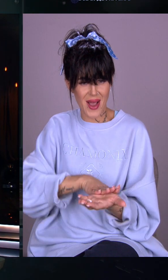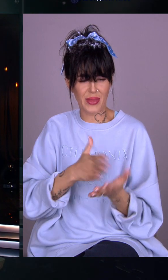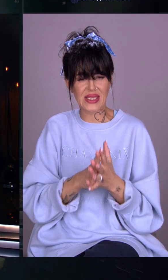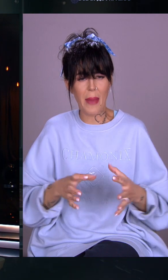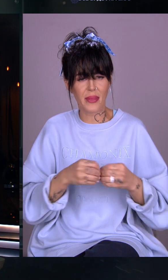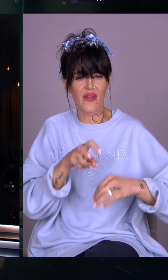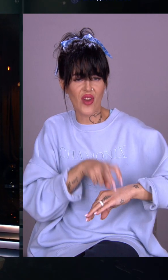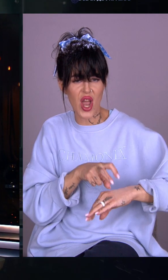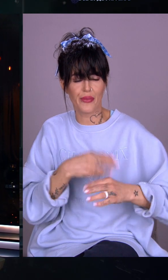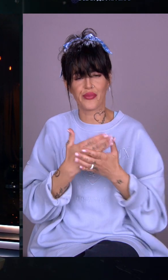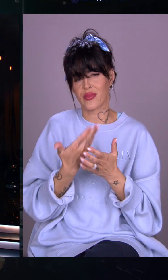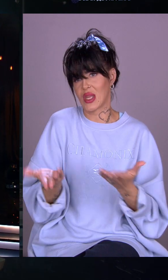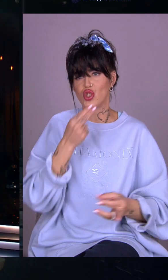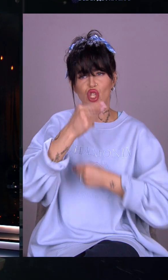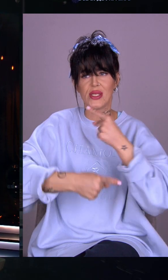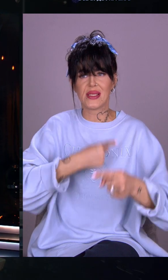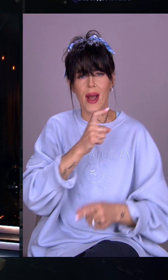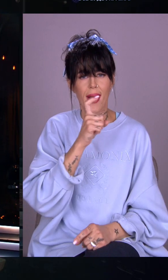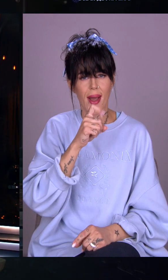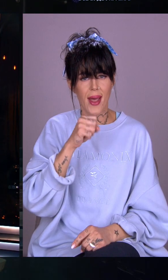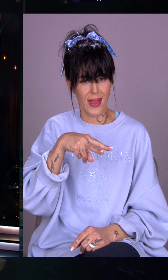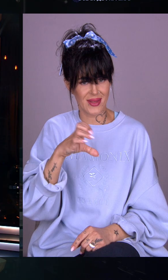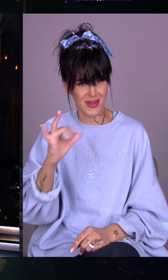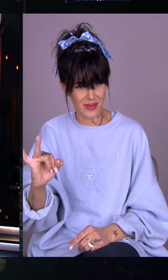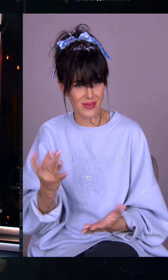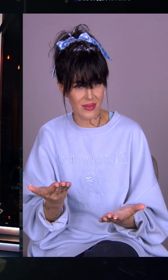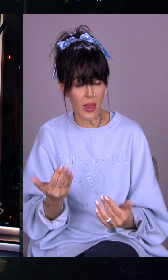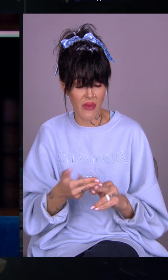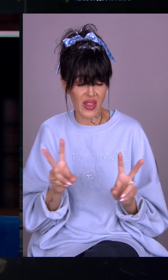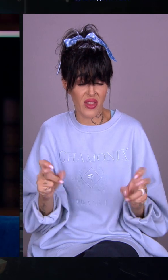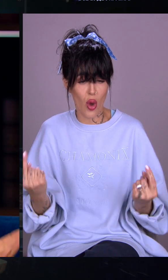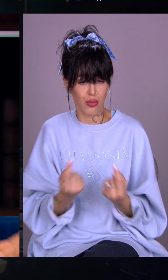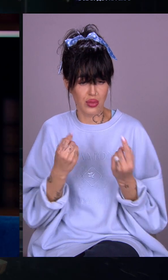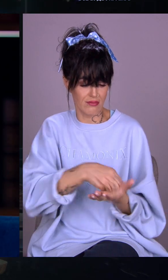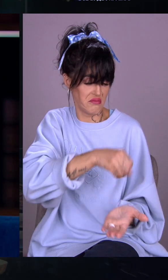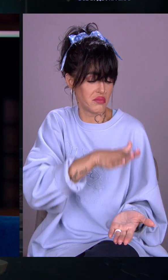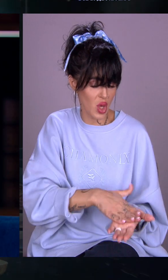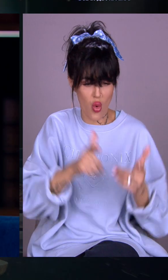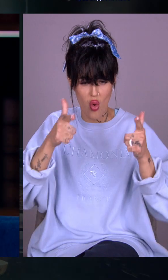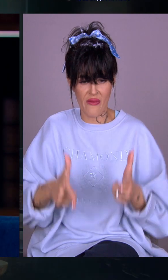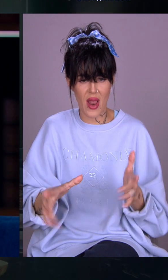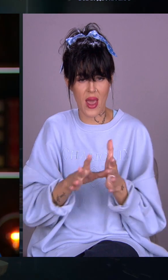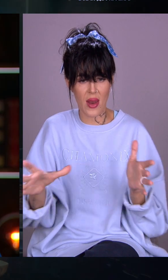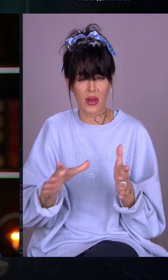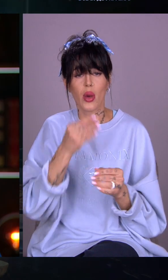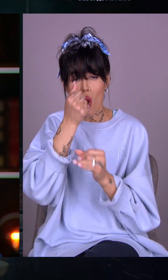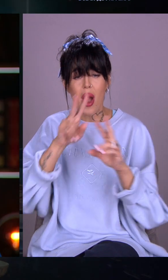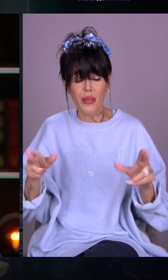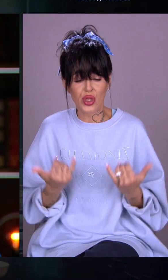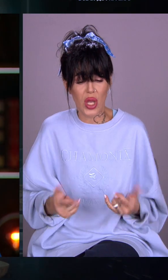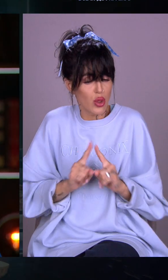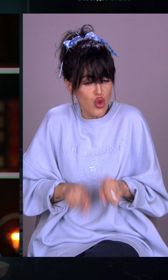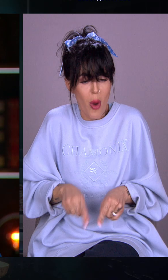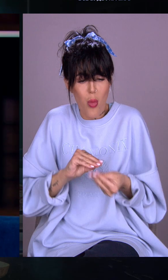через Хелсі, наприклад, і так далі. Банальна ідея, але зараз вона спрощує життя там тисячам поранених по всій країні, тому що